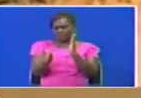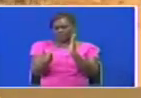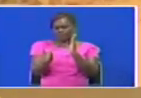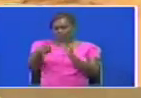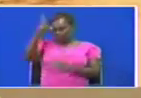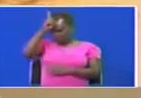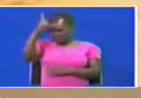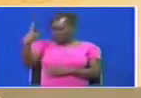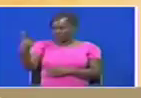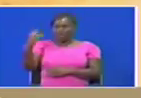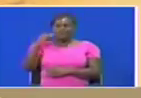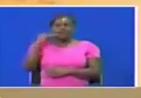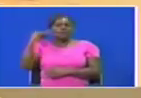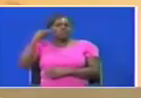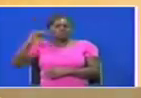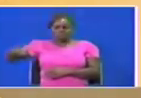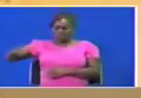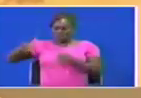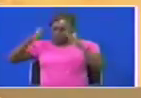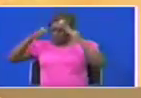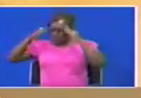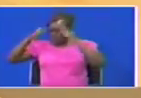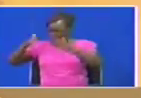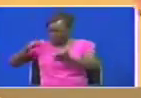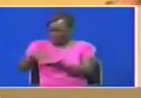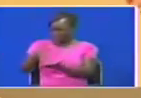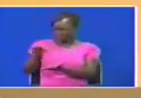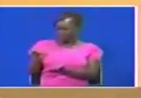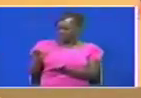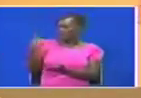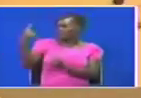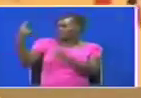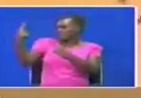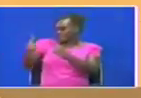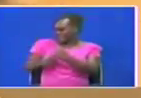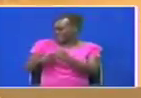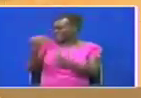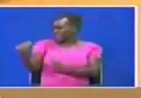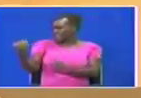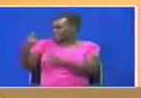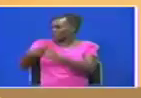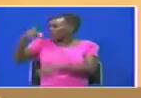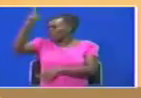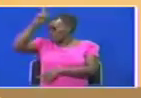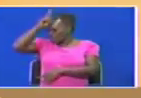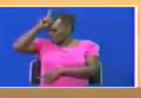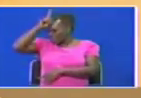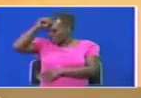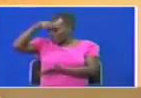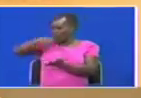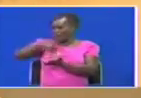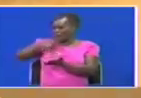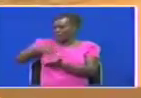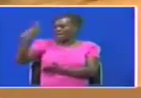kaunti ya Nakuru kinatarajiwa kufuatilia kwa kina ubingwa huo, huku watoto 6 kutoka kwenye kijiji hicho wakiwa ni kati ya